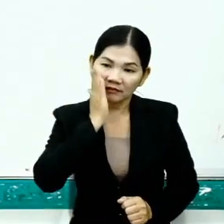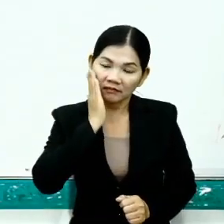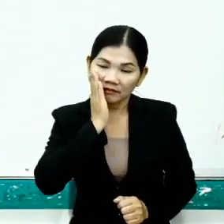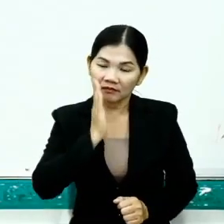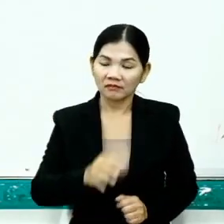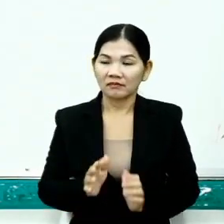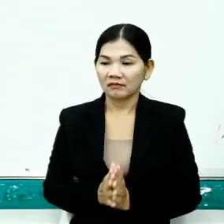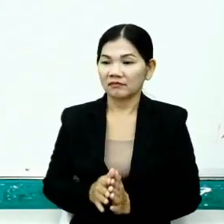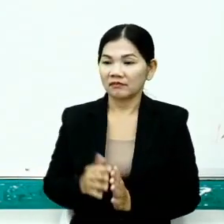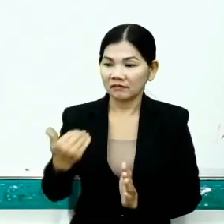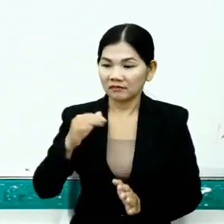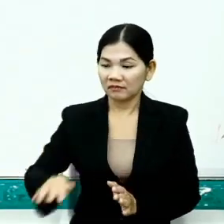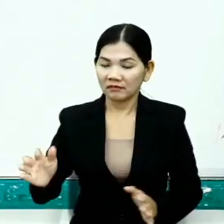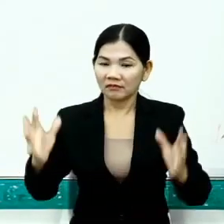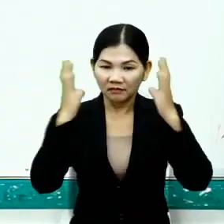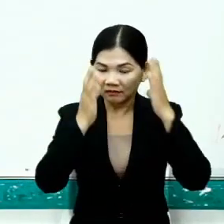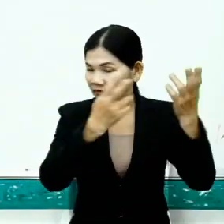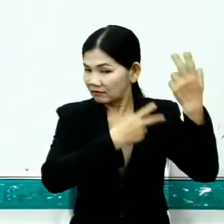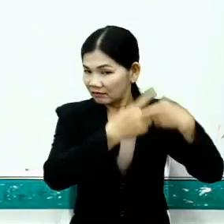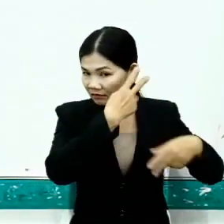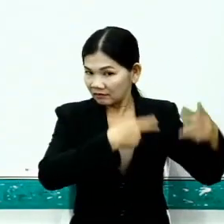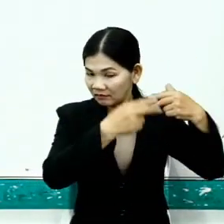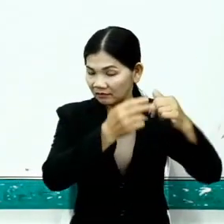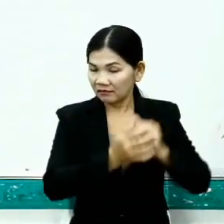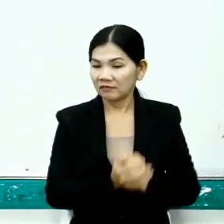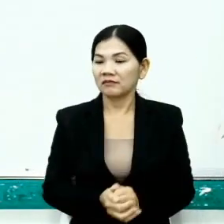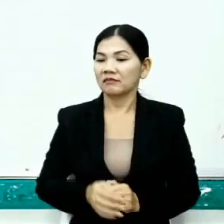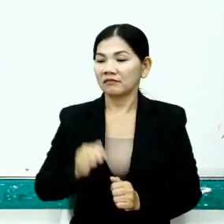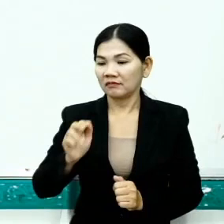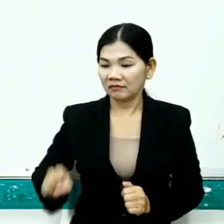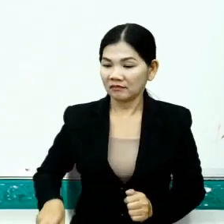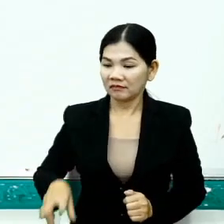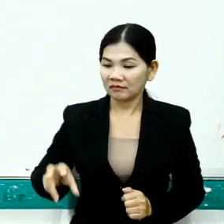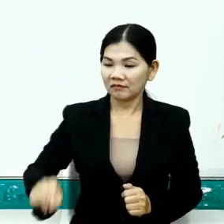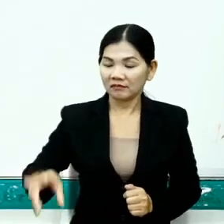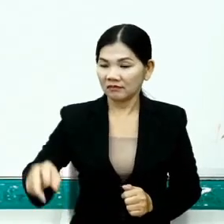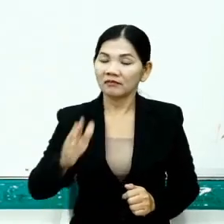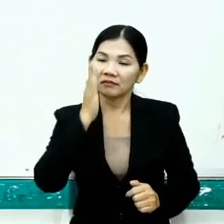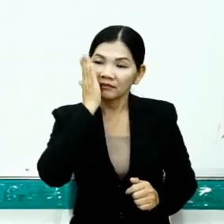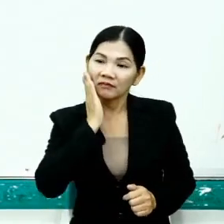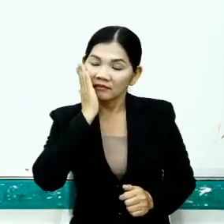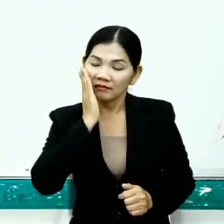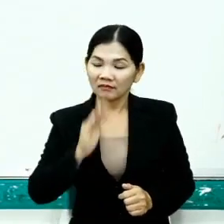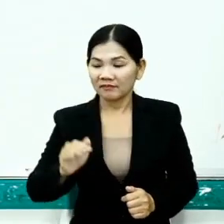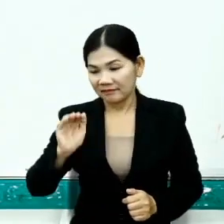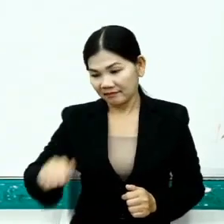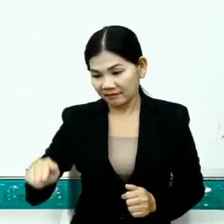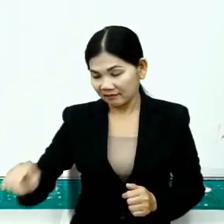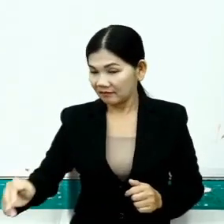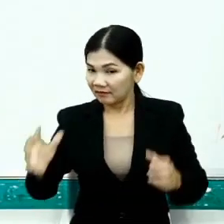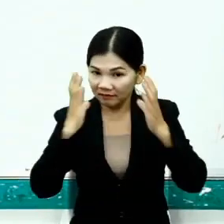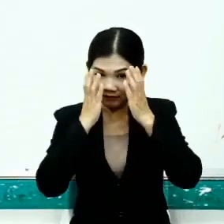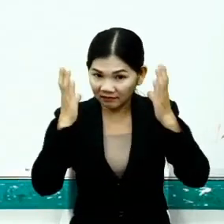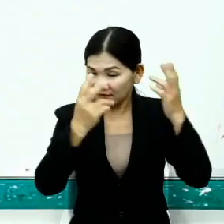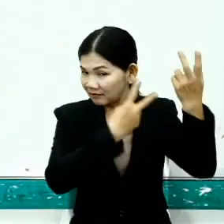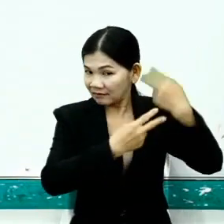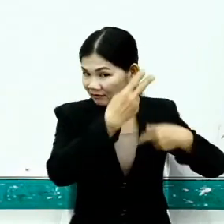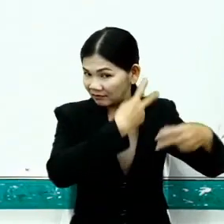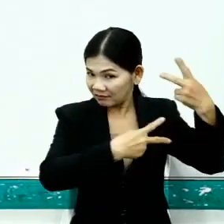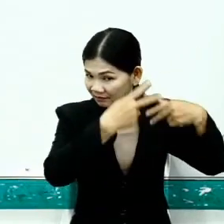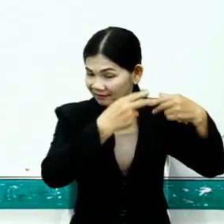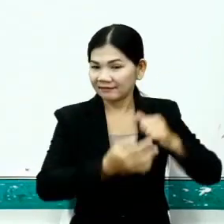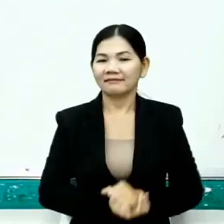liêm sao người na mơ hình ốp sọn cái chân chơi liêm sao người na mơ hình